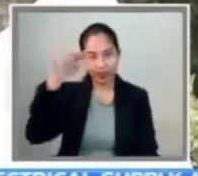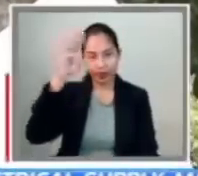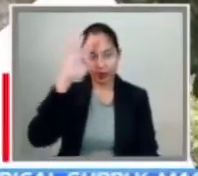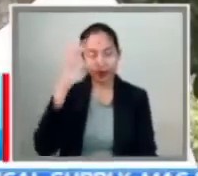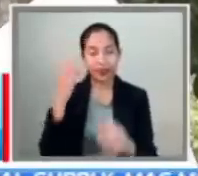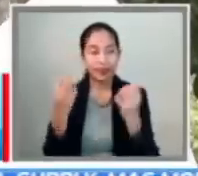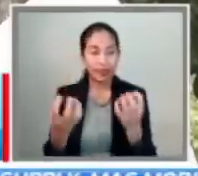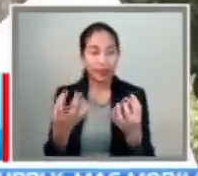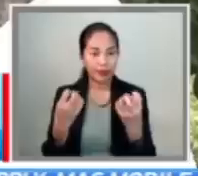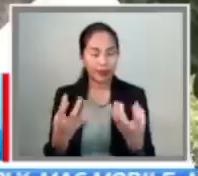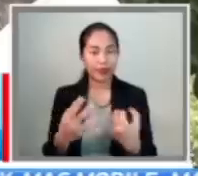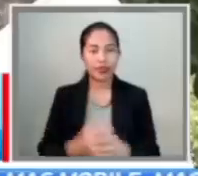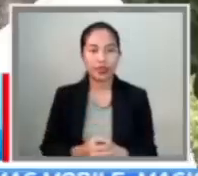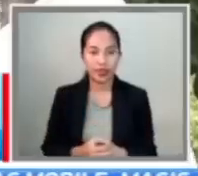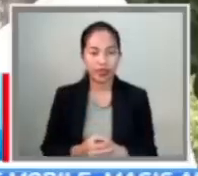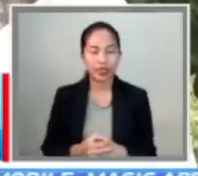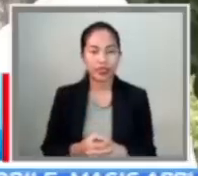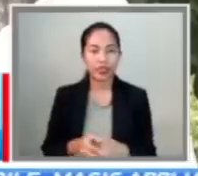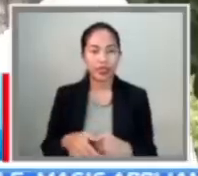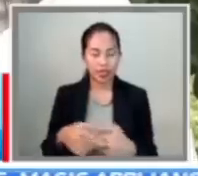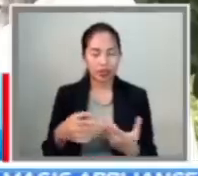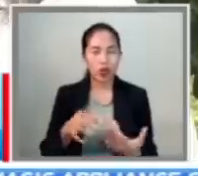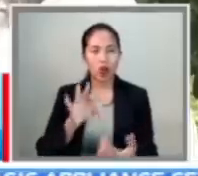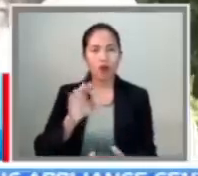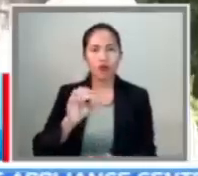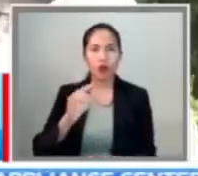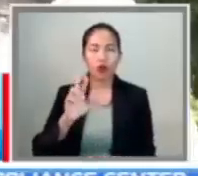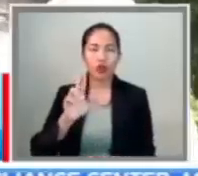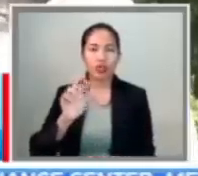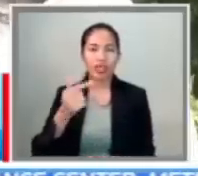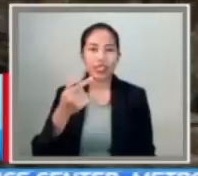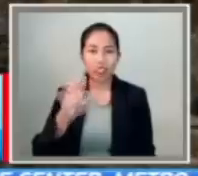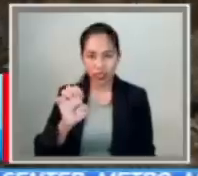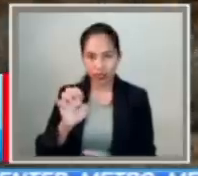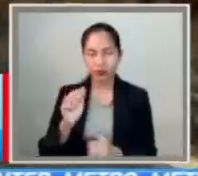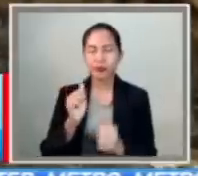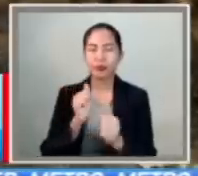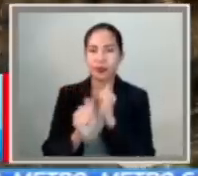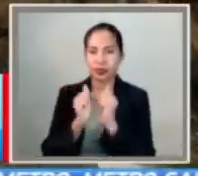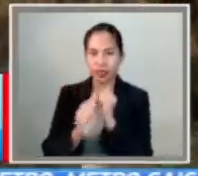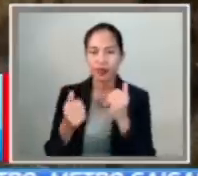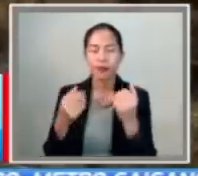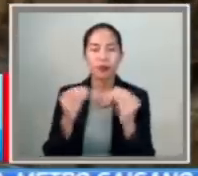system siya. So mas magiging beneficial para sa ating mga mamamayan sa Cavite.